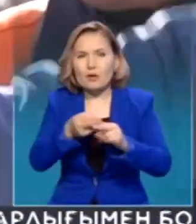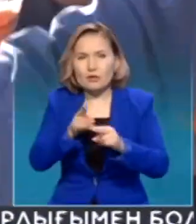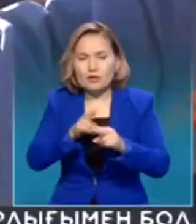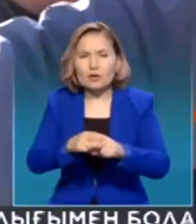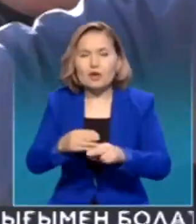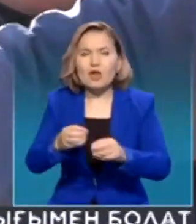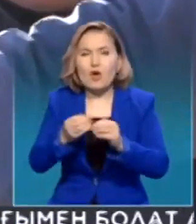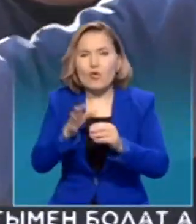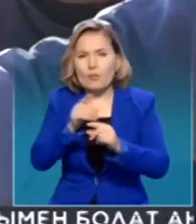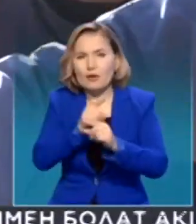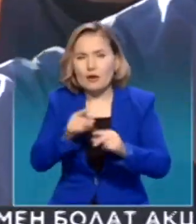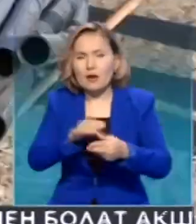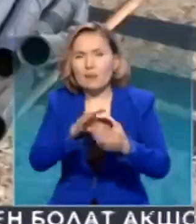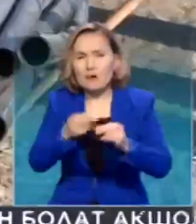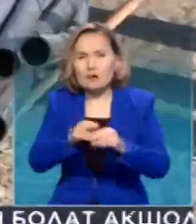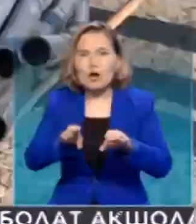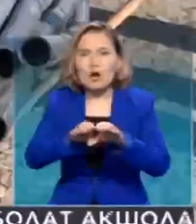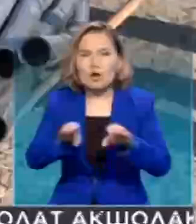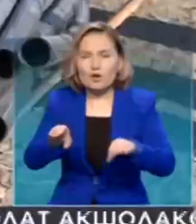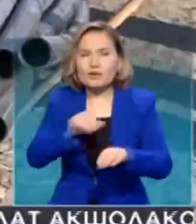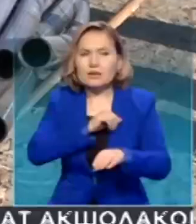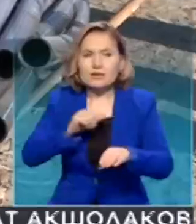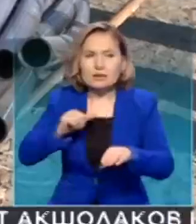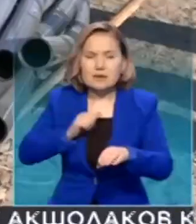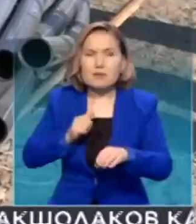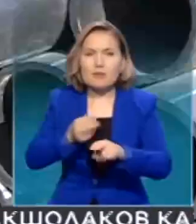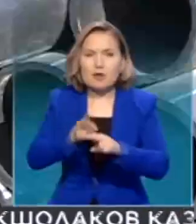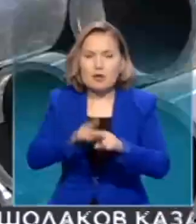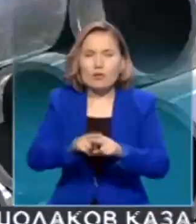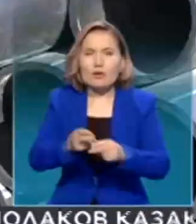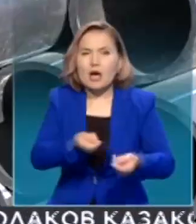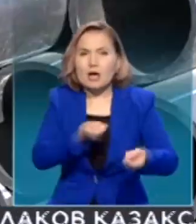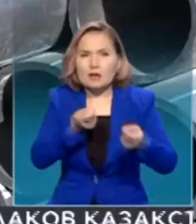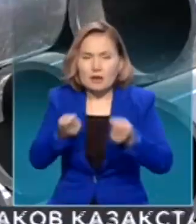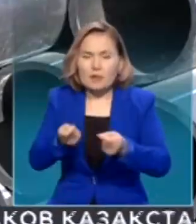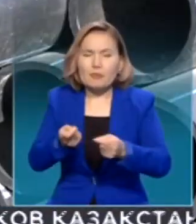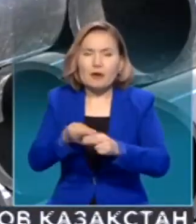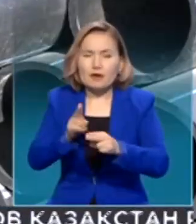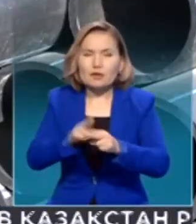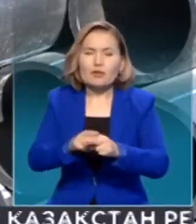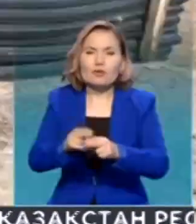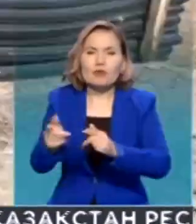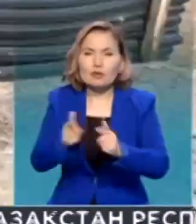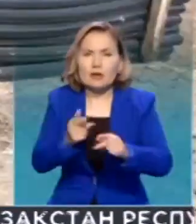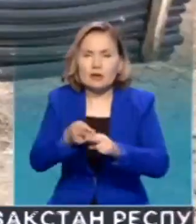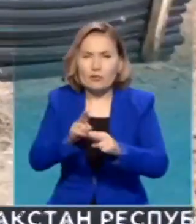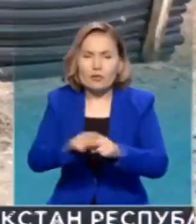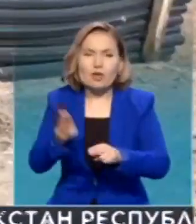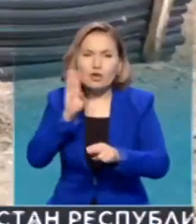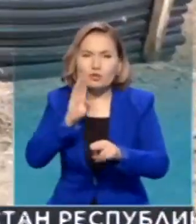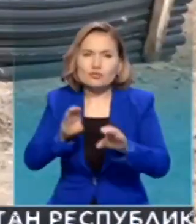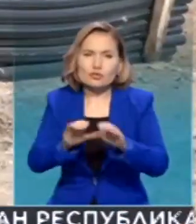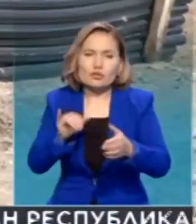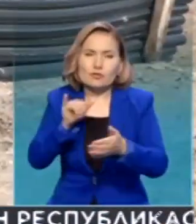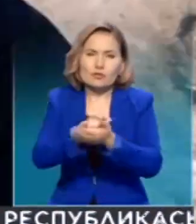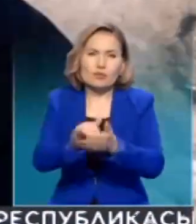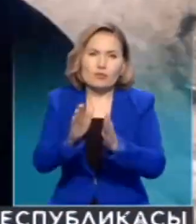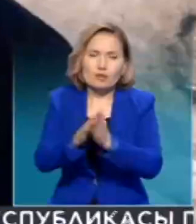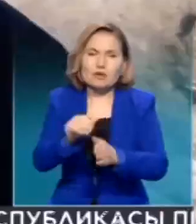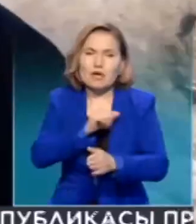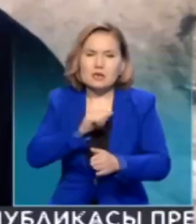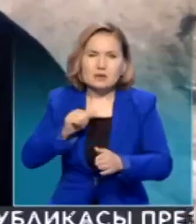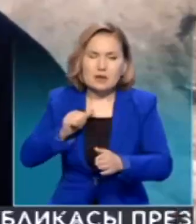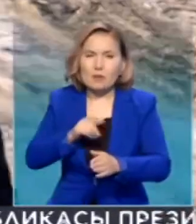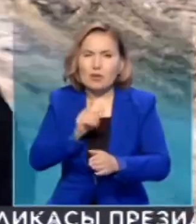келісіп 15 шақырымға жететін құбырларды өздері дайындап та қойған. Енді тегін келген дүниені іске жаратып берсе дейді.